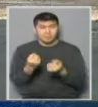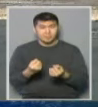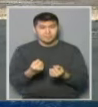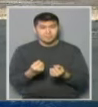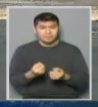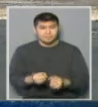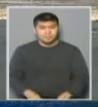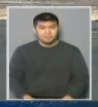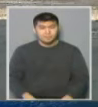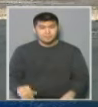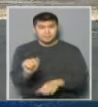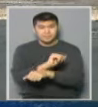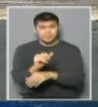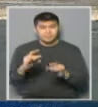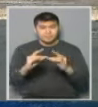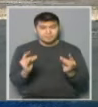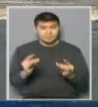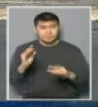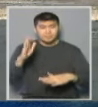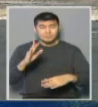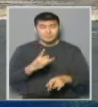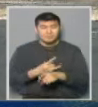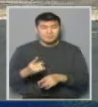мақсатында осы автокөліктің жүріп тұруына қолайсыздық